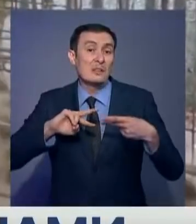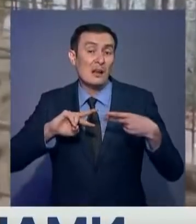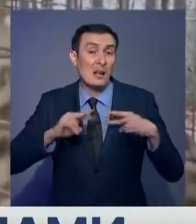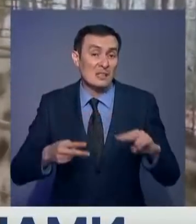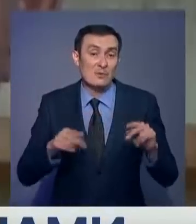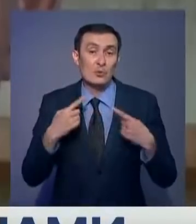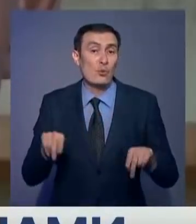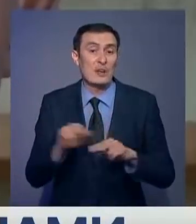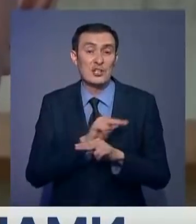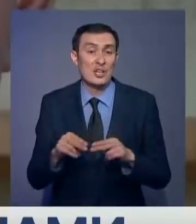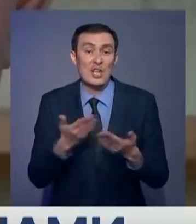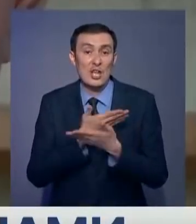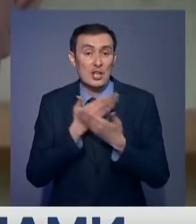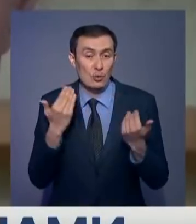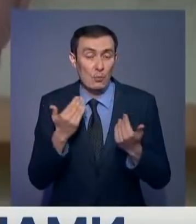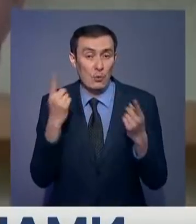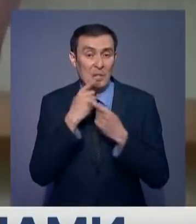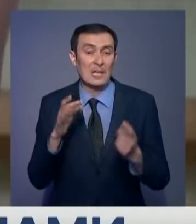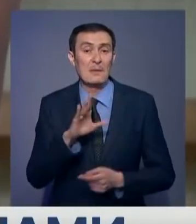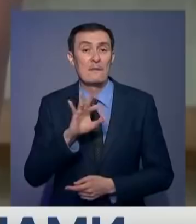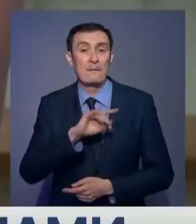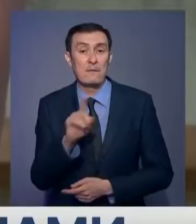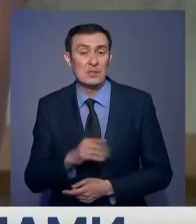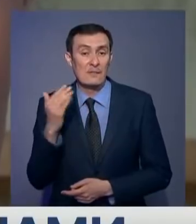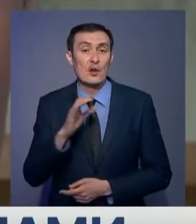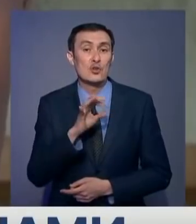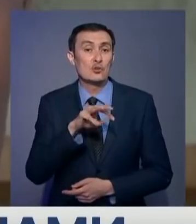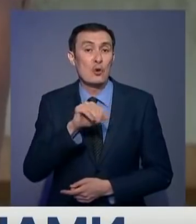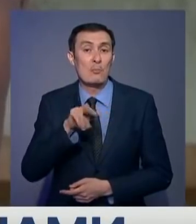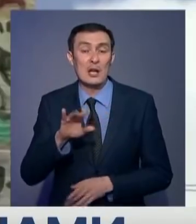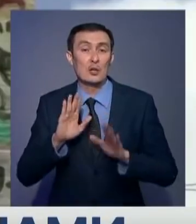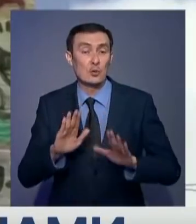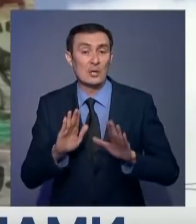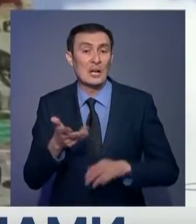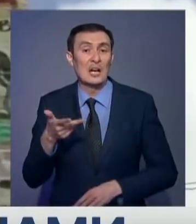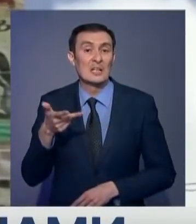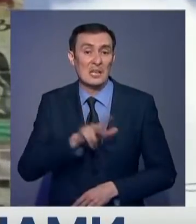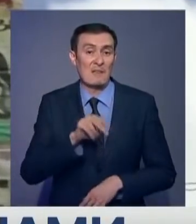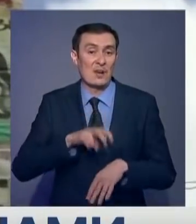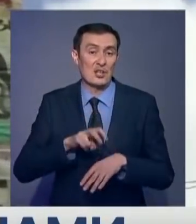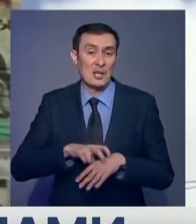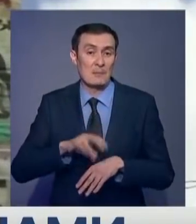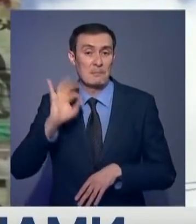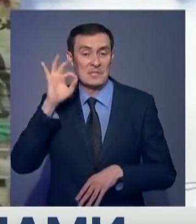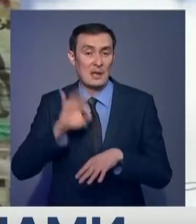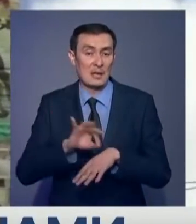альтернативы у сомалийцев нет. По данным ВОЗ, в стране всего лишь 3 психиатра.